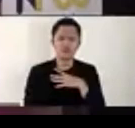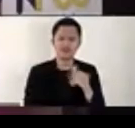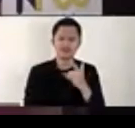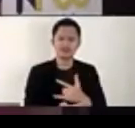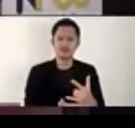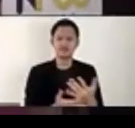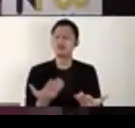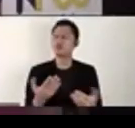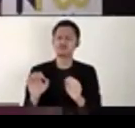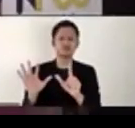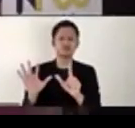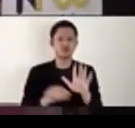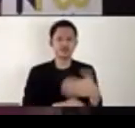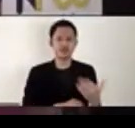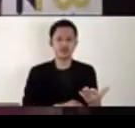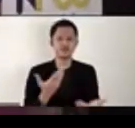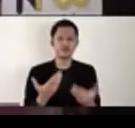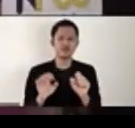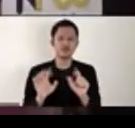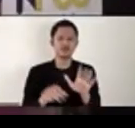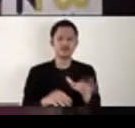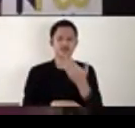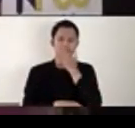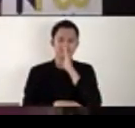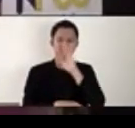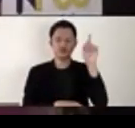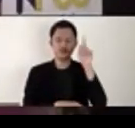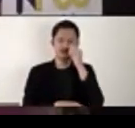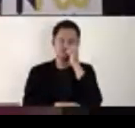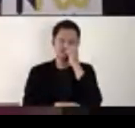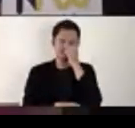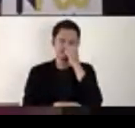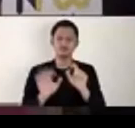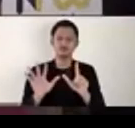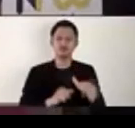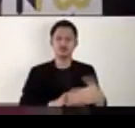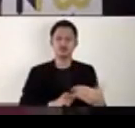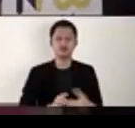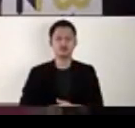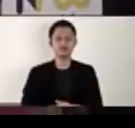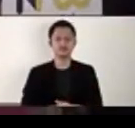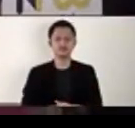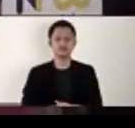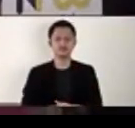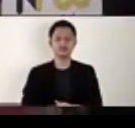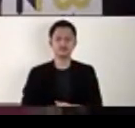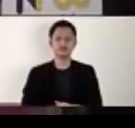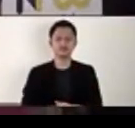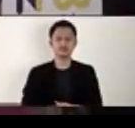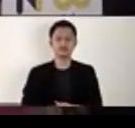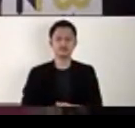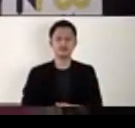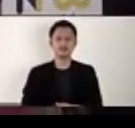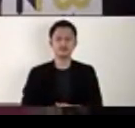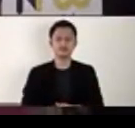ember Tujuh tahun Hah hamdulillah eh kemudian sekarang